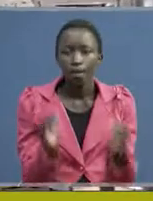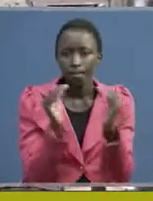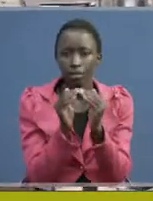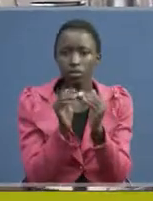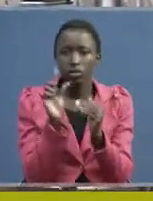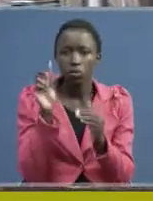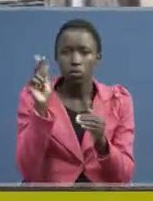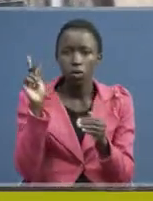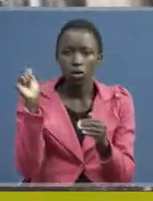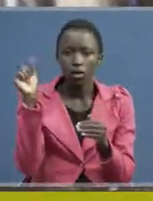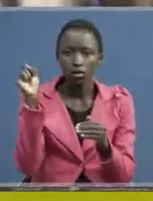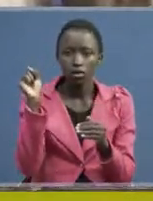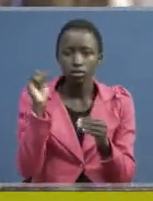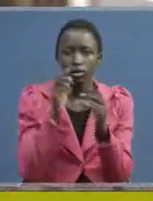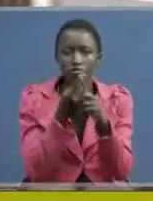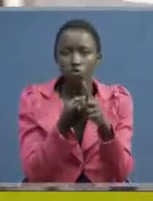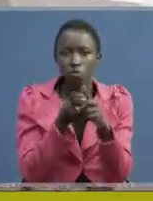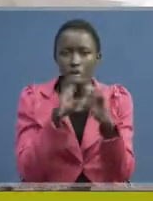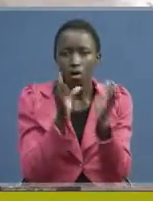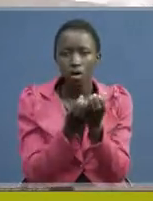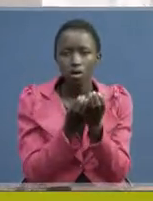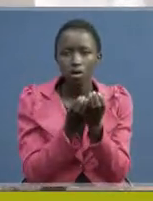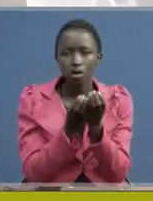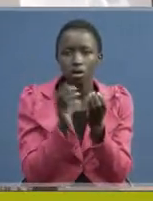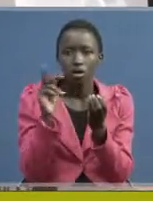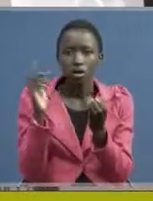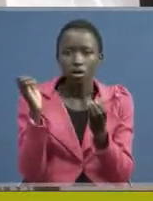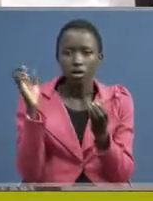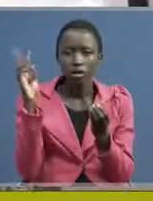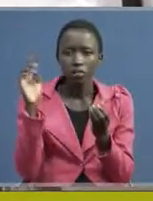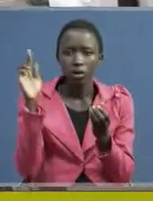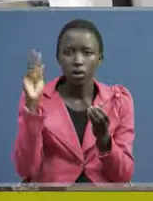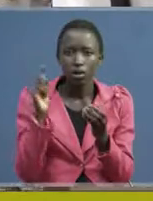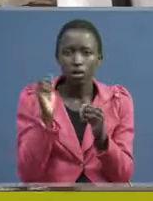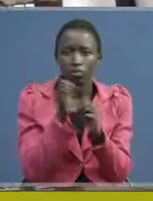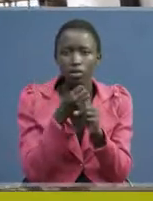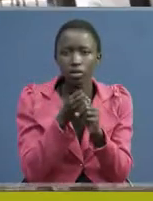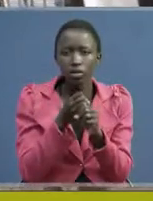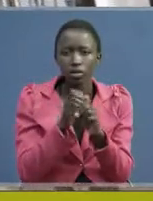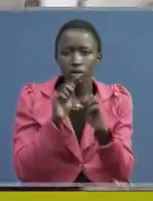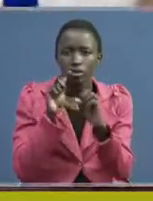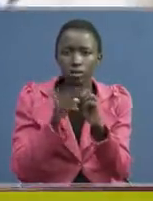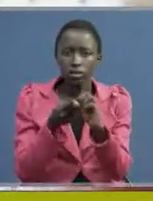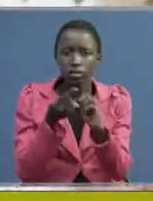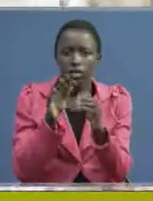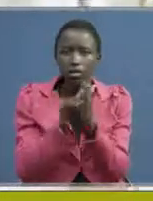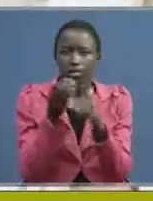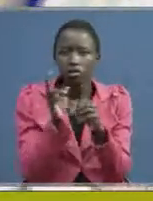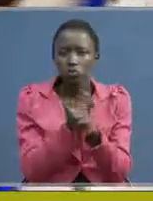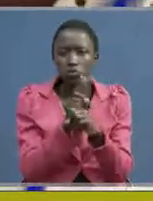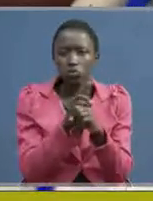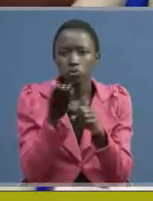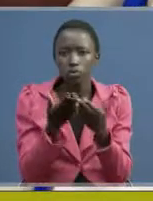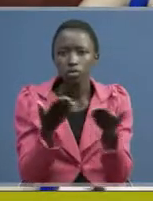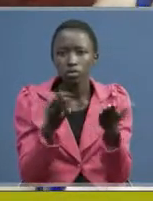Tunakutana na Lucas Kiru, mjasiriamali kutoka kampuni ya Gilmark inayoshughulika na uzalishaji wa vipuri pamoja na kutengeneza bidhaa za matumizi ya